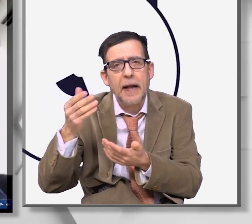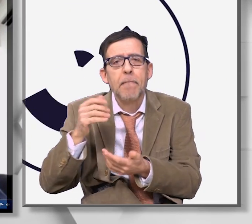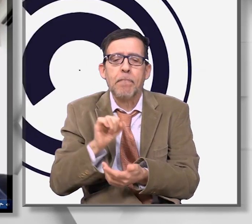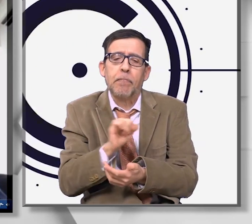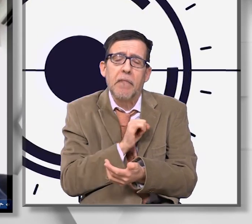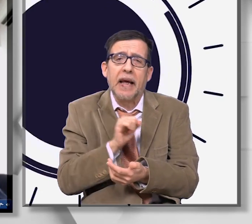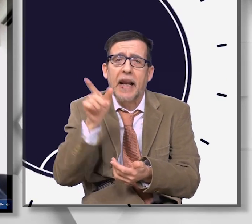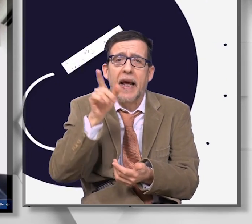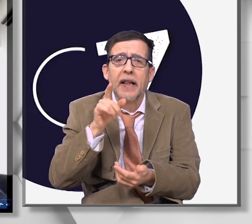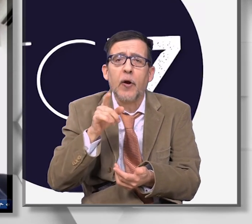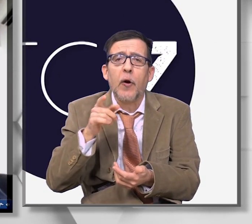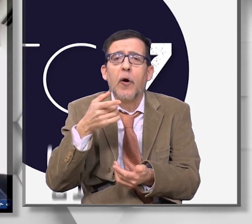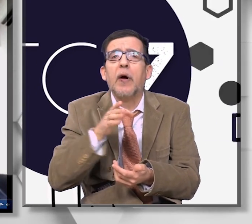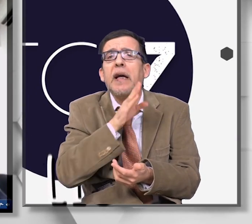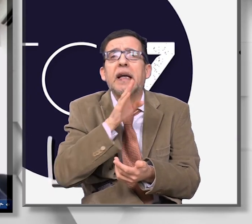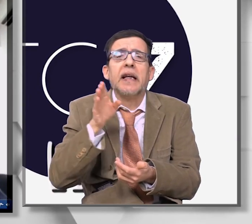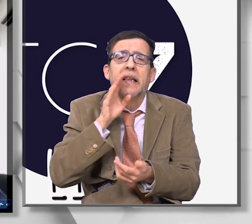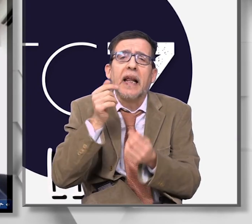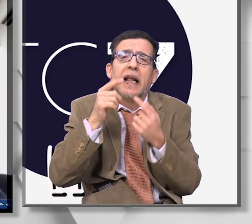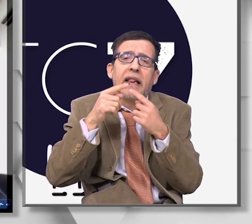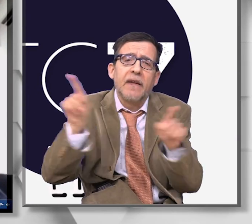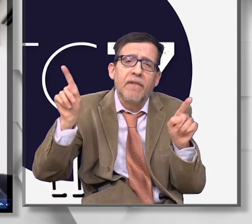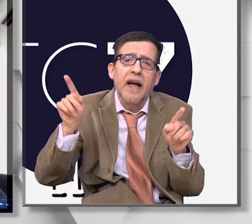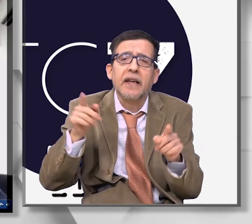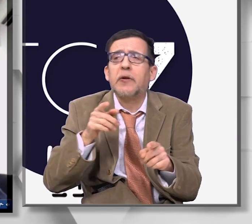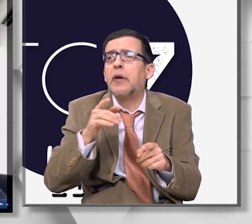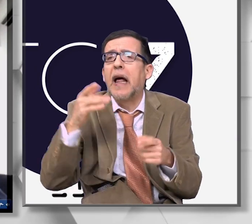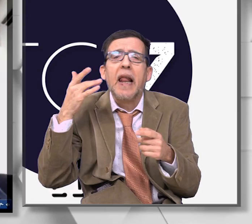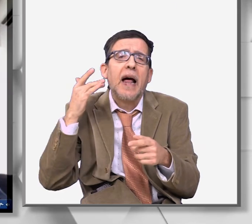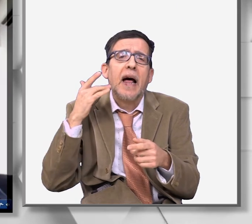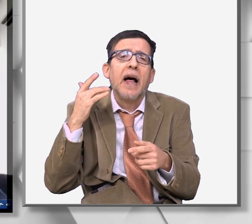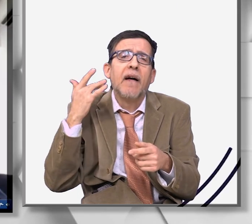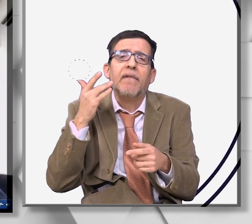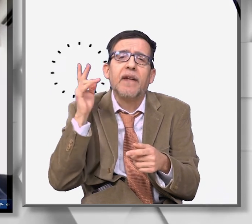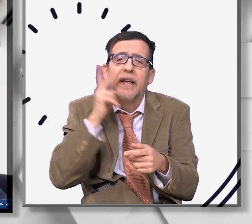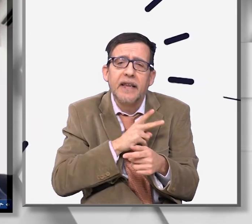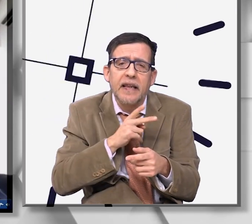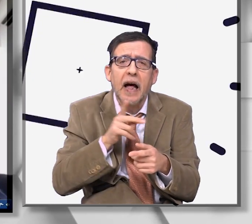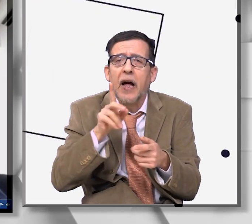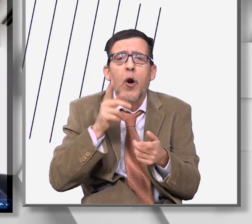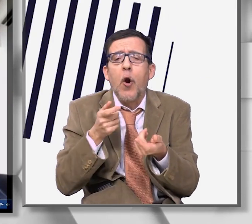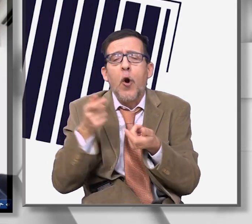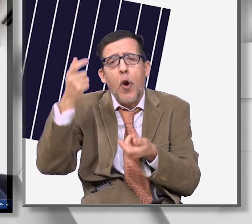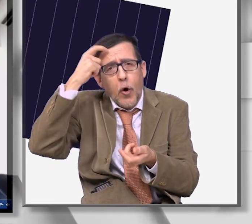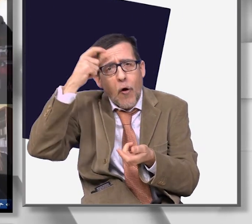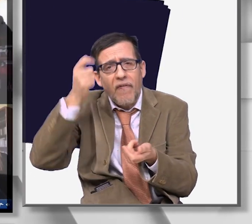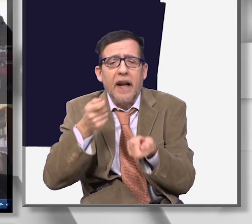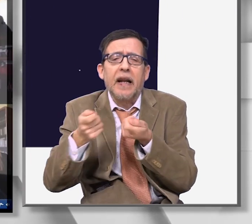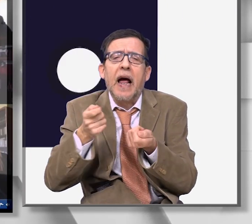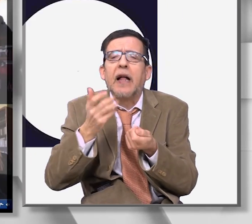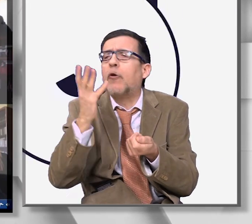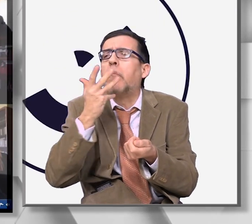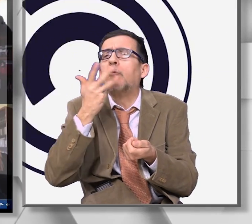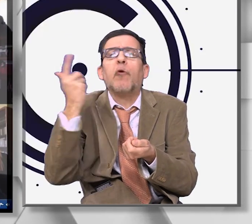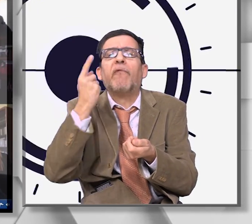che la realtà virtuale sia qualcosa di diverso dalla realtà uno spazio non governato da norme dove possono fare essenzialmente